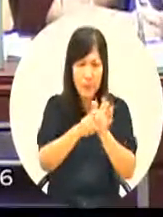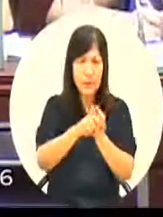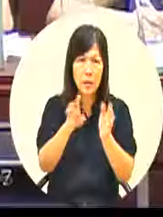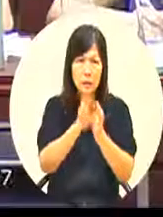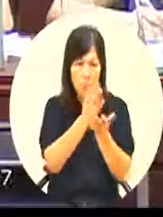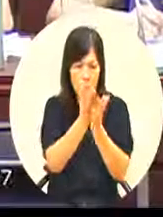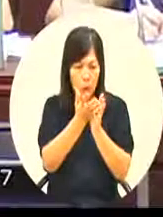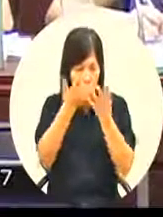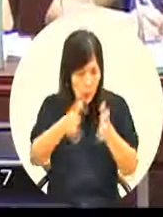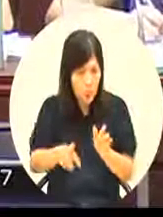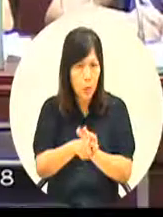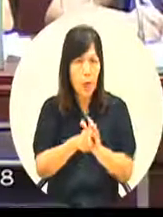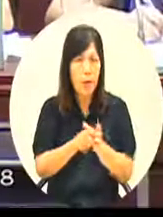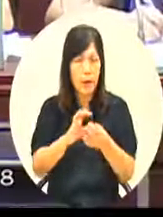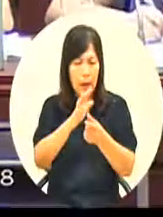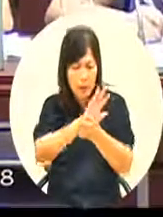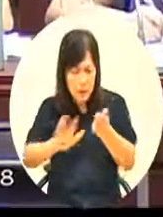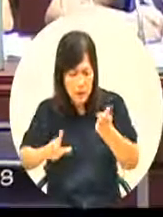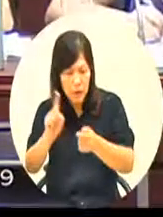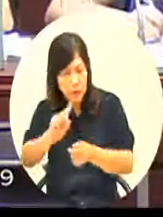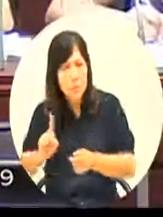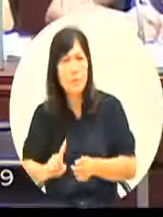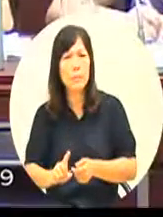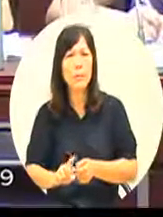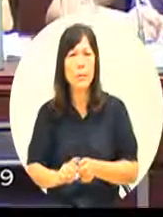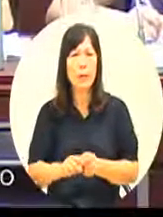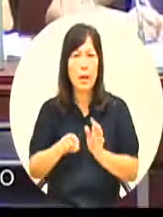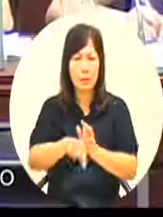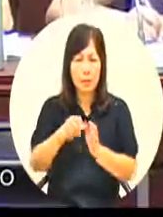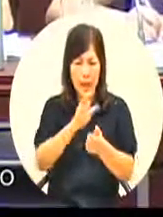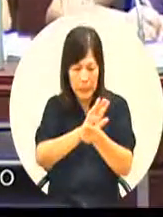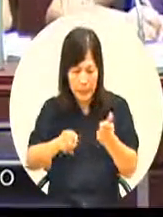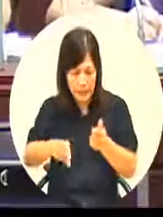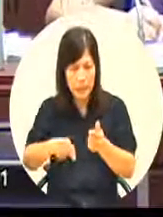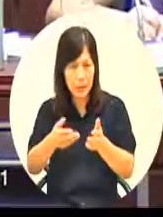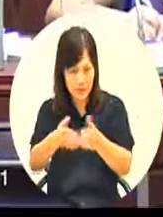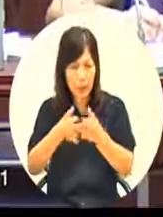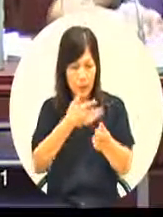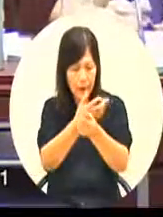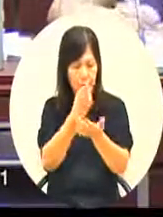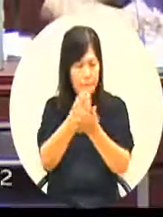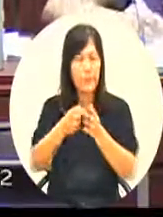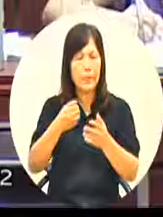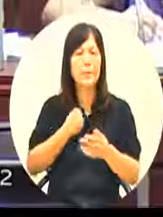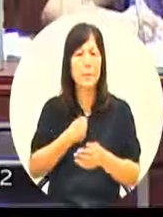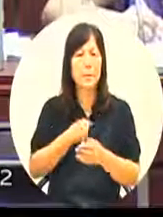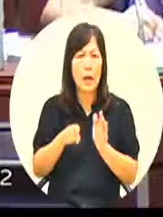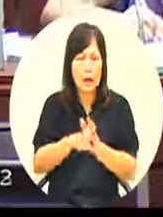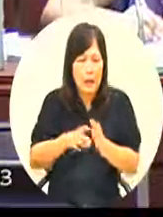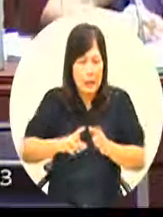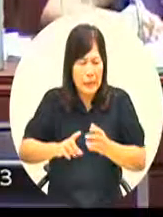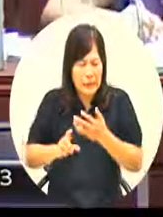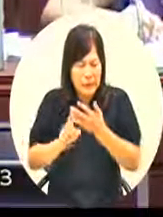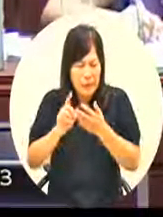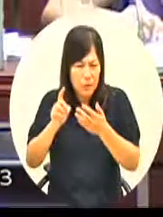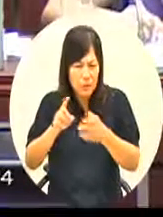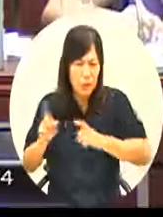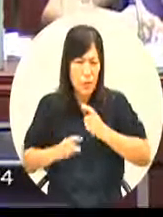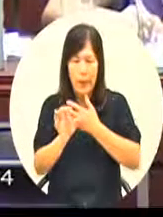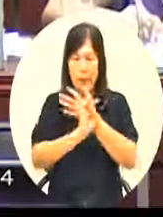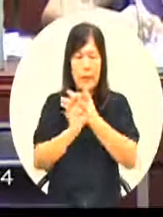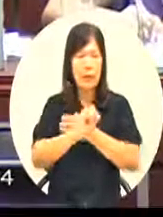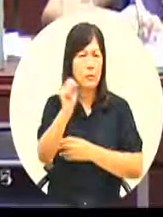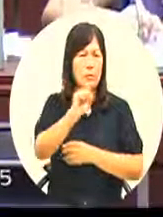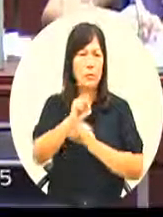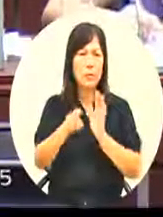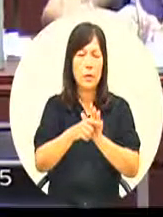多放进去，会造成什么样的作用？我觉得作用这块是要让大家能够了解的，不能轻易尝试，你一尝试就是一个